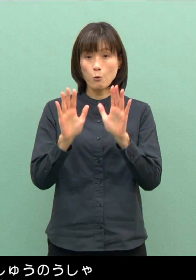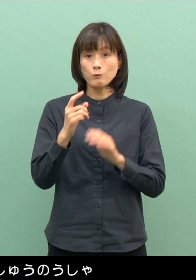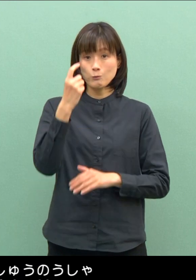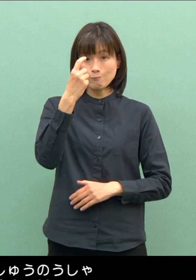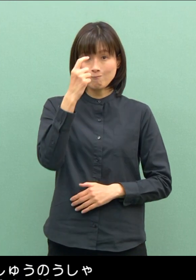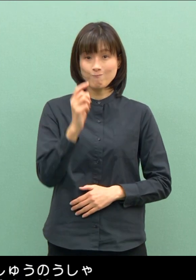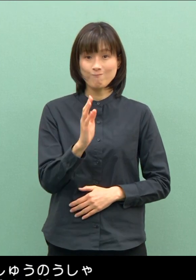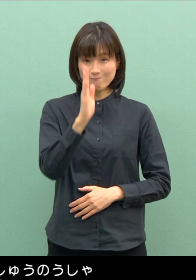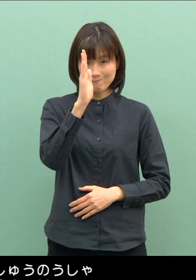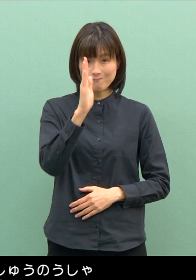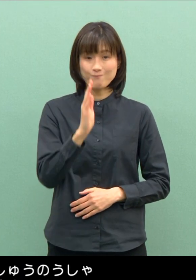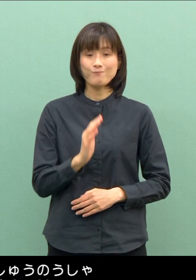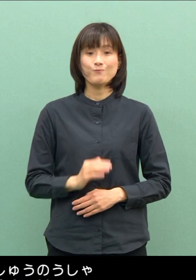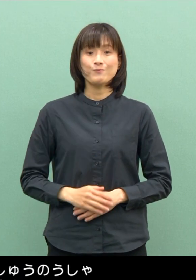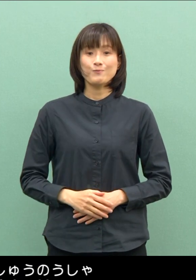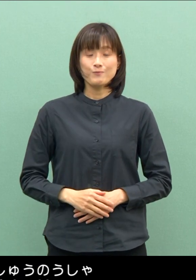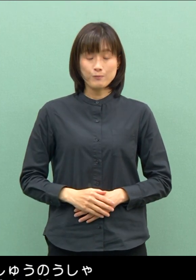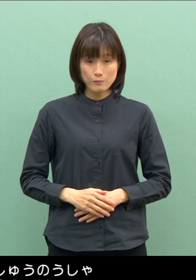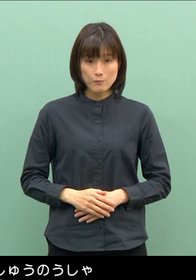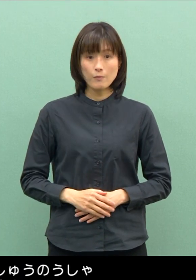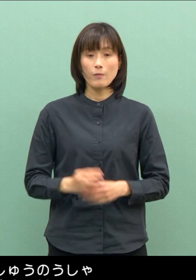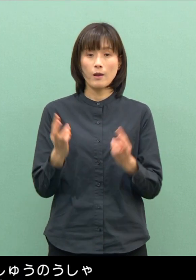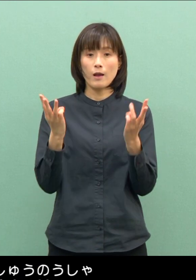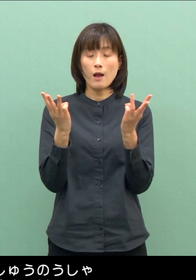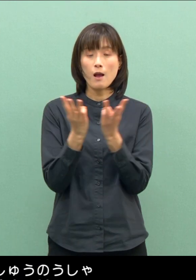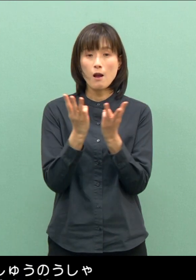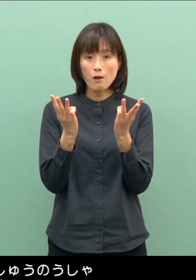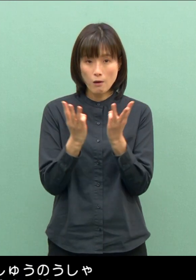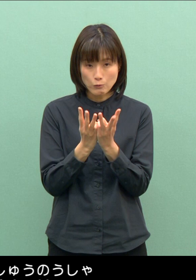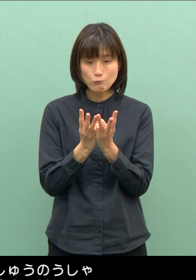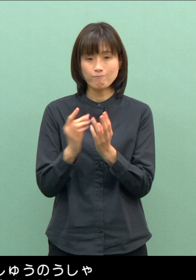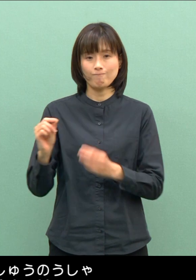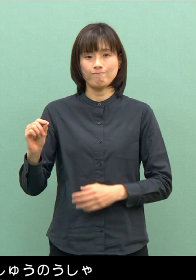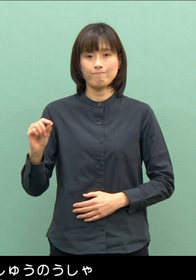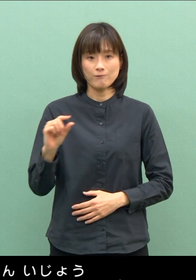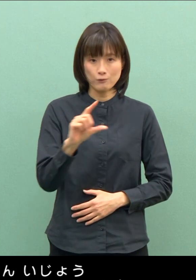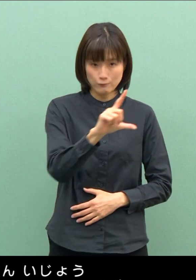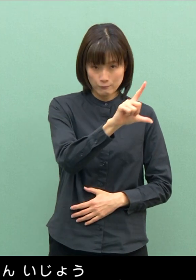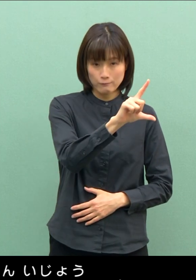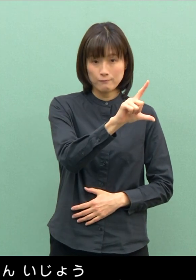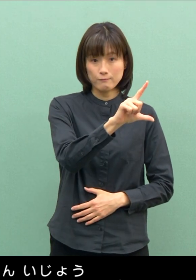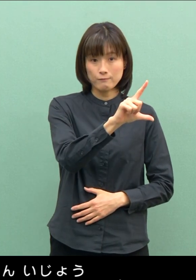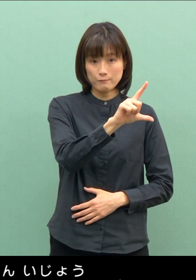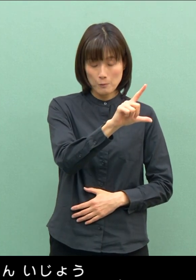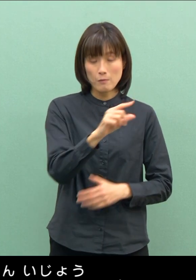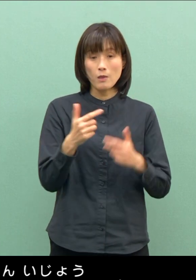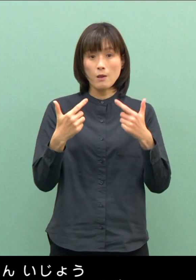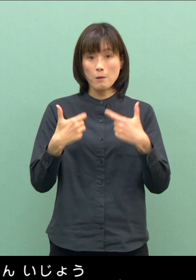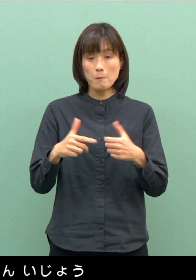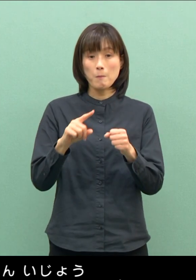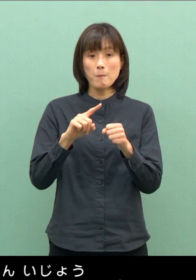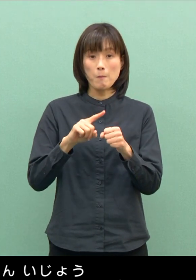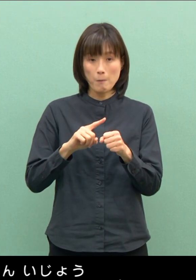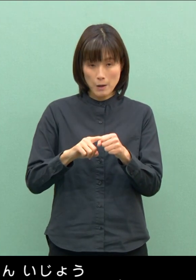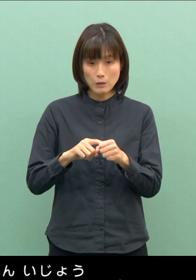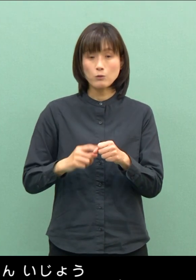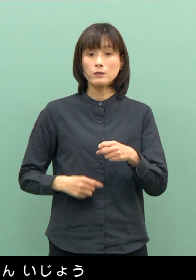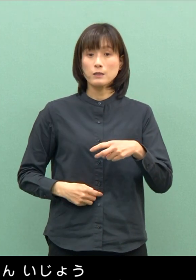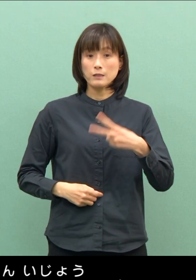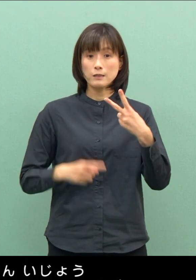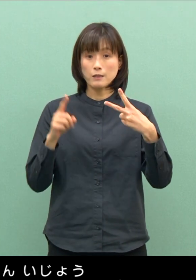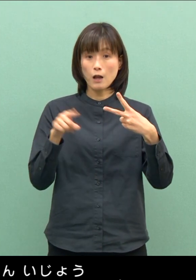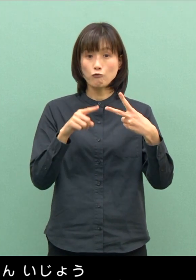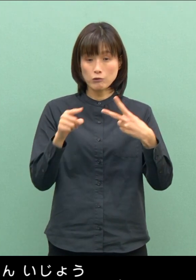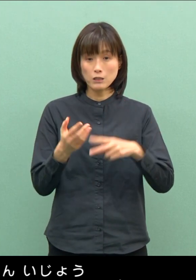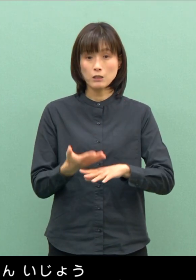。 長崎県の新規就農者の数は増加傾向にあります。ここ数年は毎年200人以上の